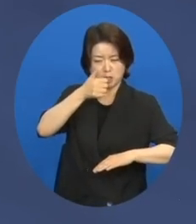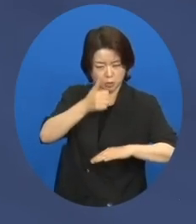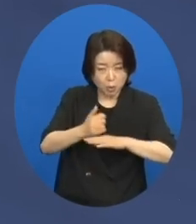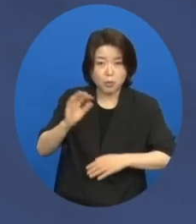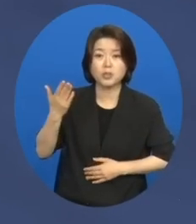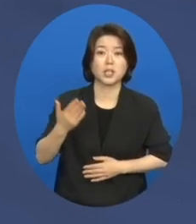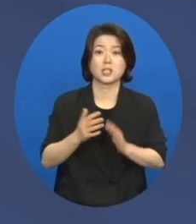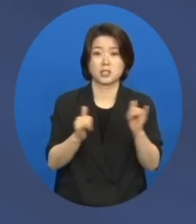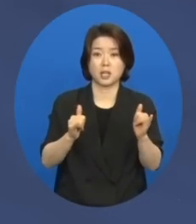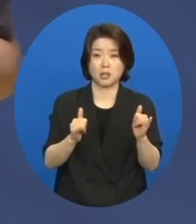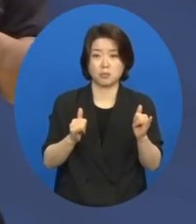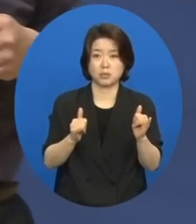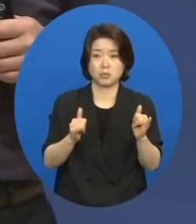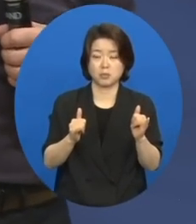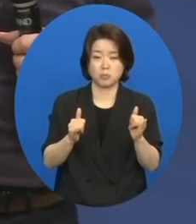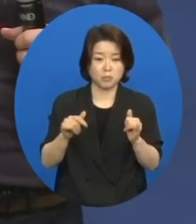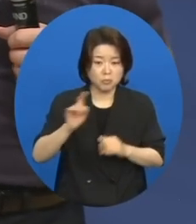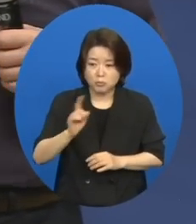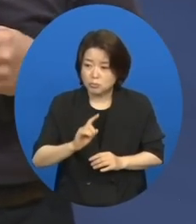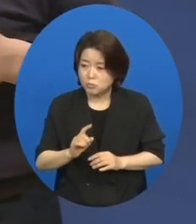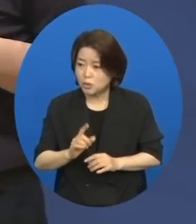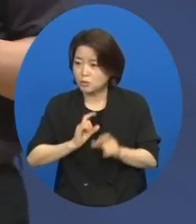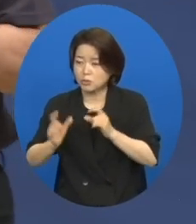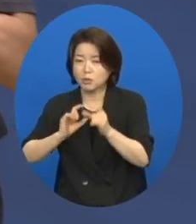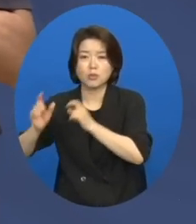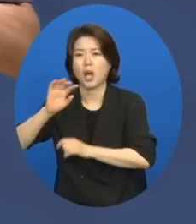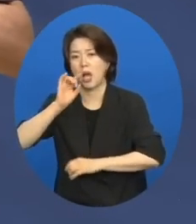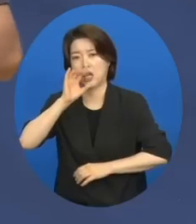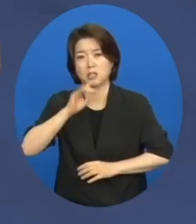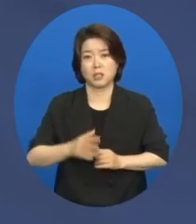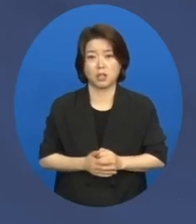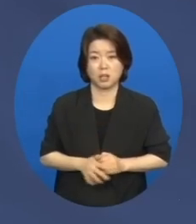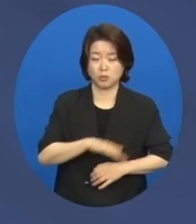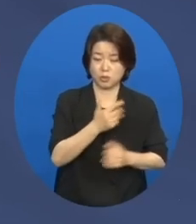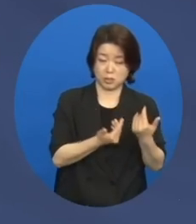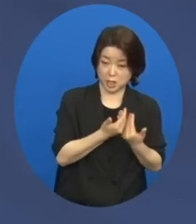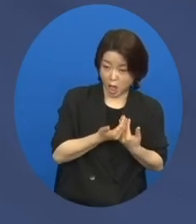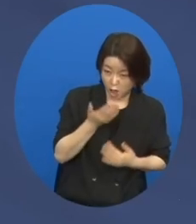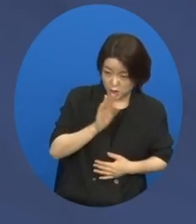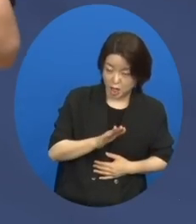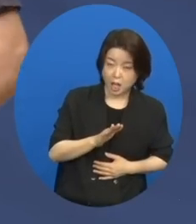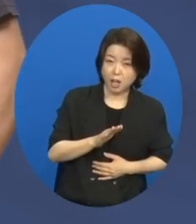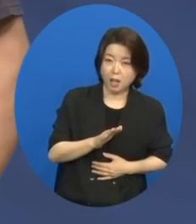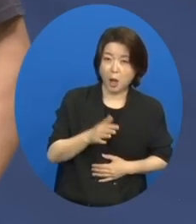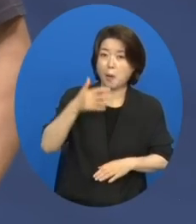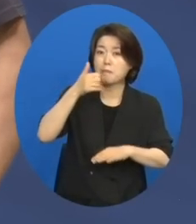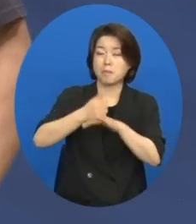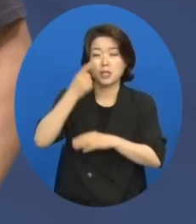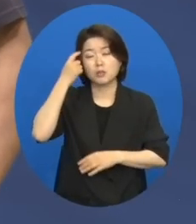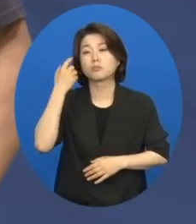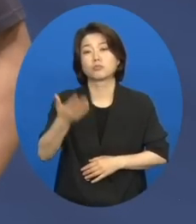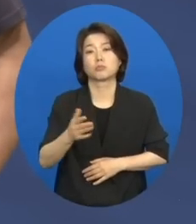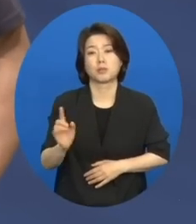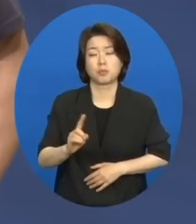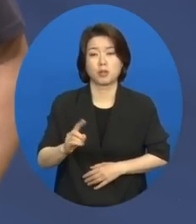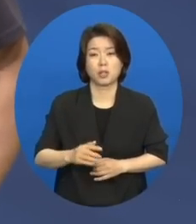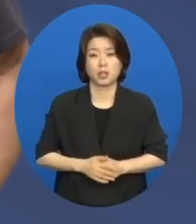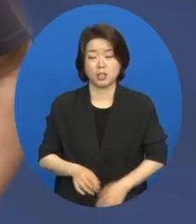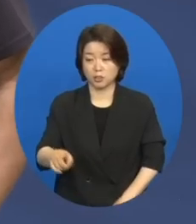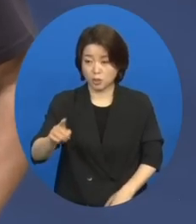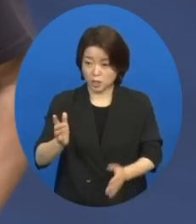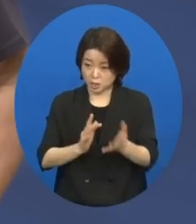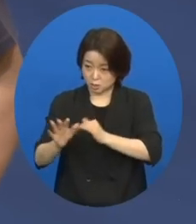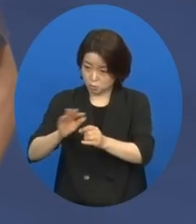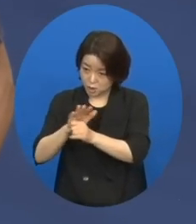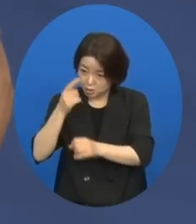된 사람은요, 뭘 버틸 게 없어요. 저희는 좀 갈등하다가도요, 그냥 마지막 묻는 말이 말이에요. 너 예수님